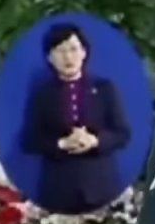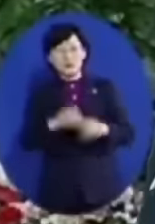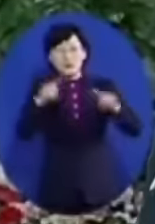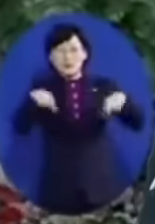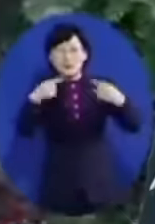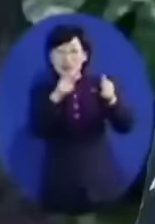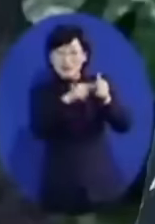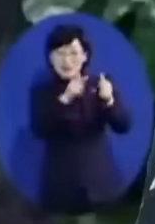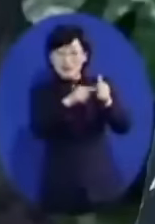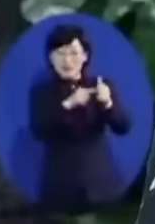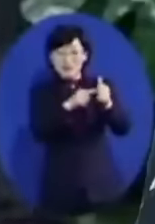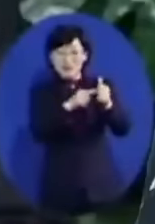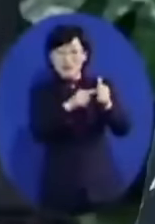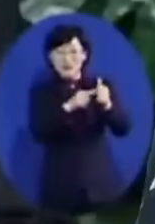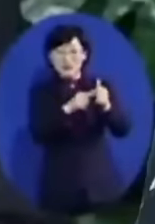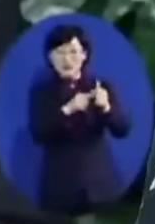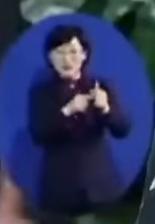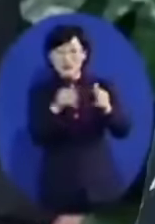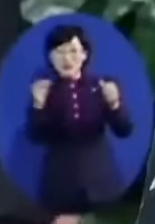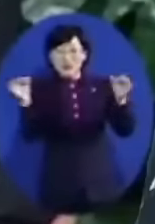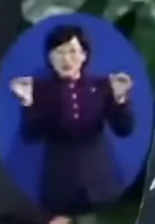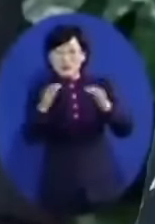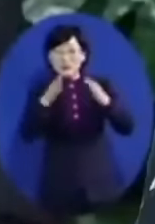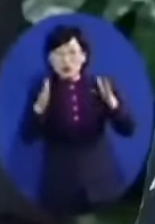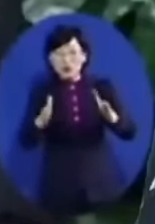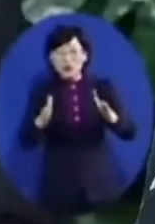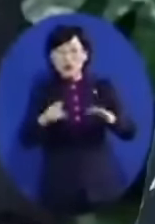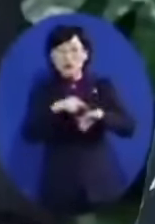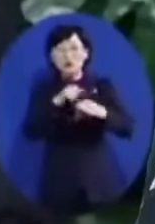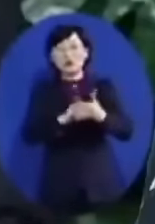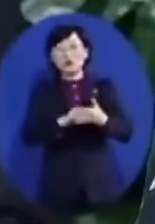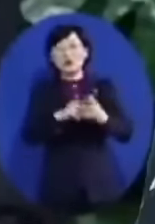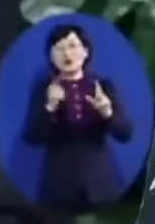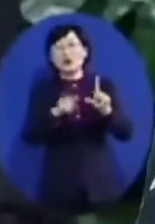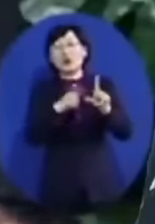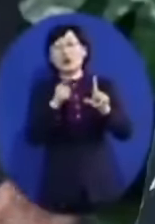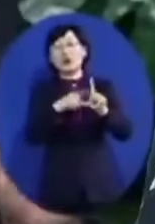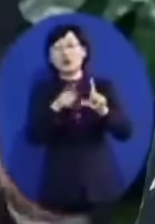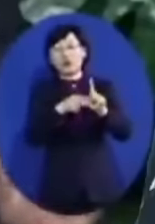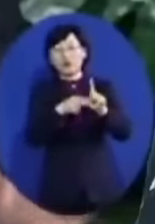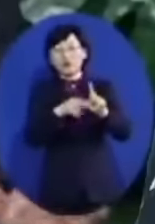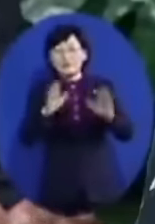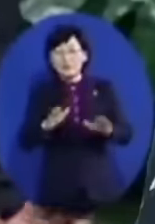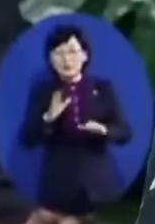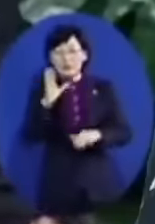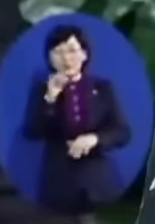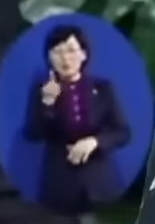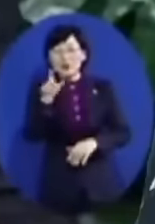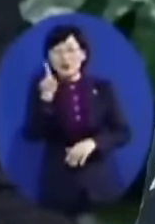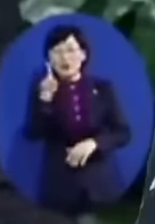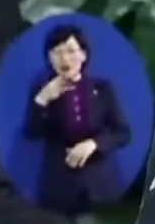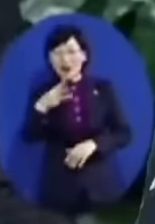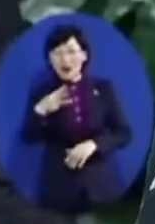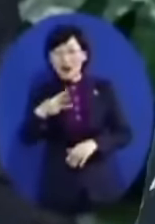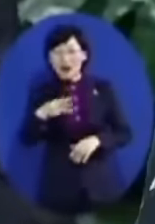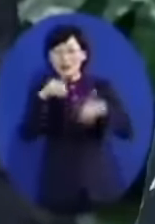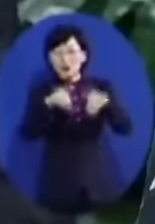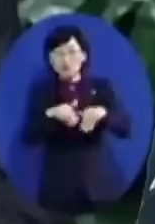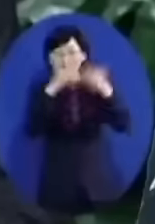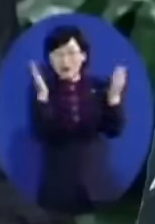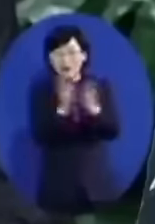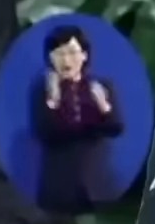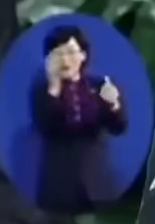엘리야는 잠시 동안 방심을 했습니다. 이제 바알 선지자들과 싸워서 이기고 그들을